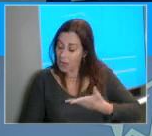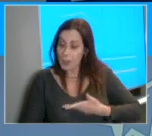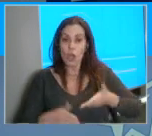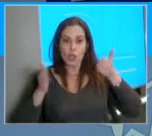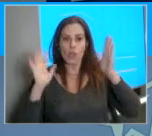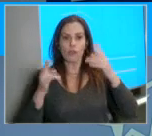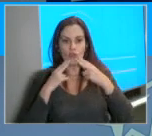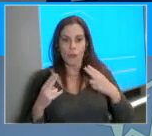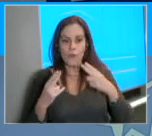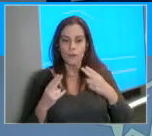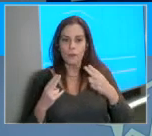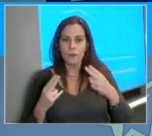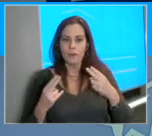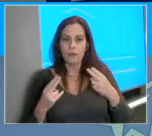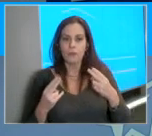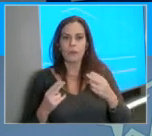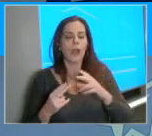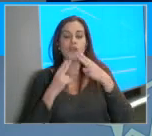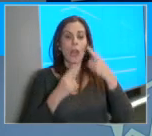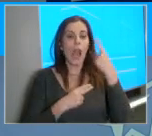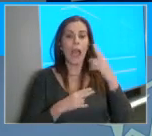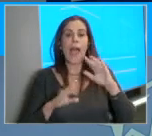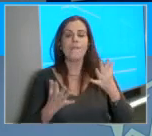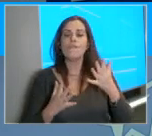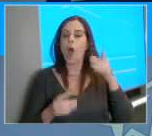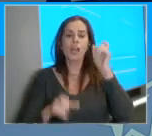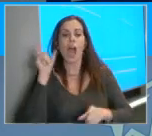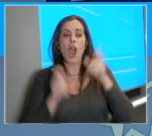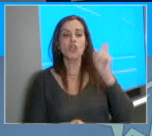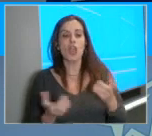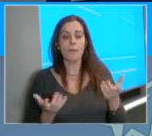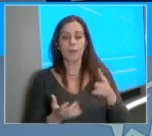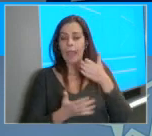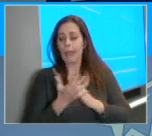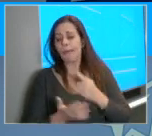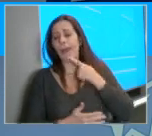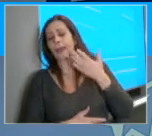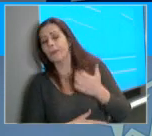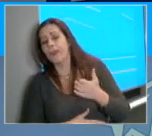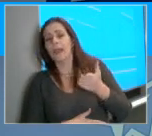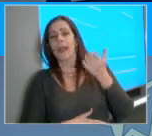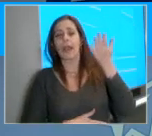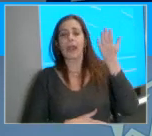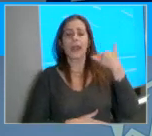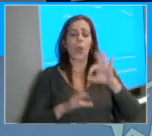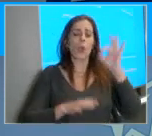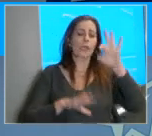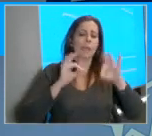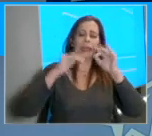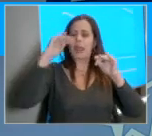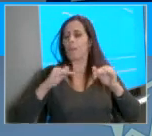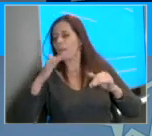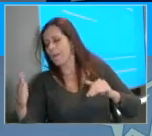נקבל סוף סוף תשובה להמון שאלות, ובעיקר שאלה אחת, איפה העם? כי יש כאלה שיגידו, אז היו אחוזי הצבעה נמוכים בימין,